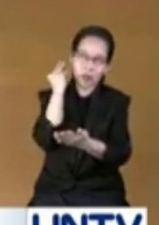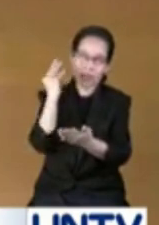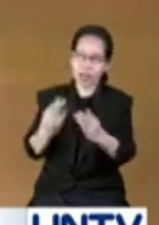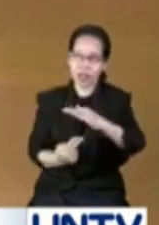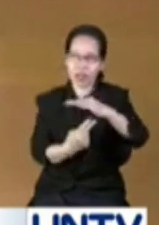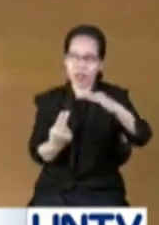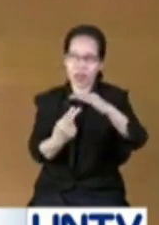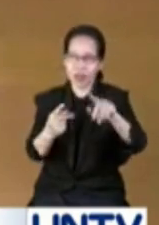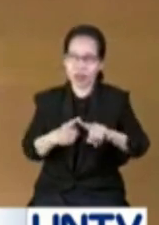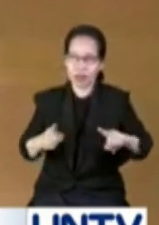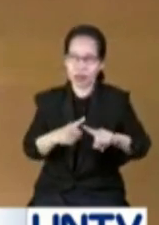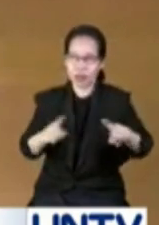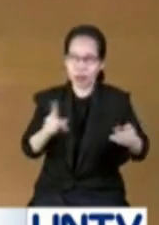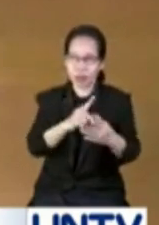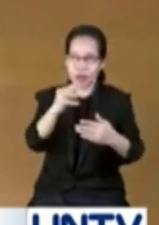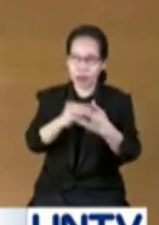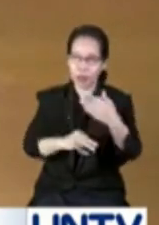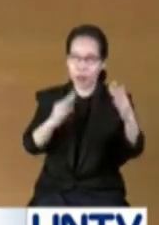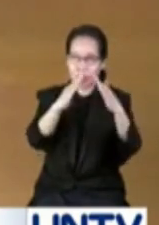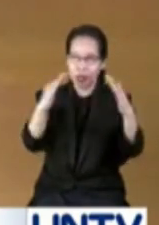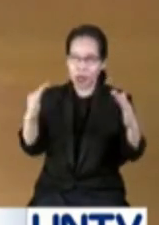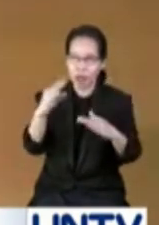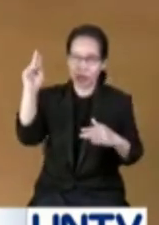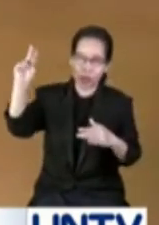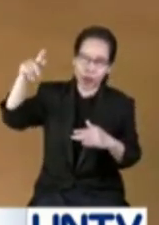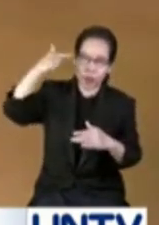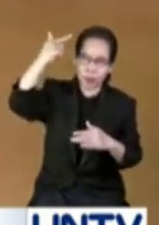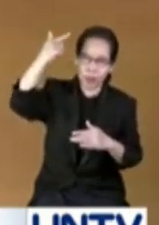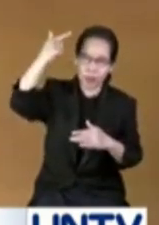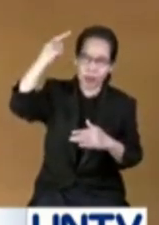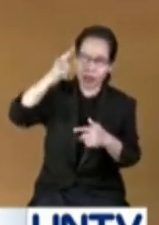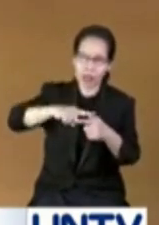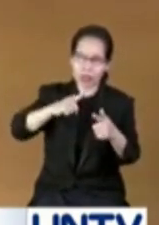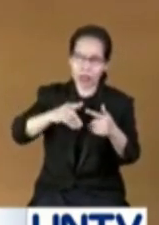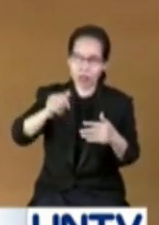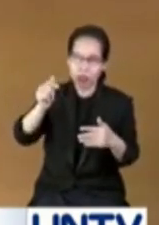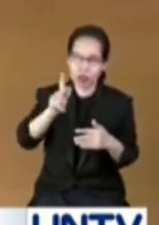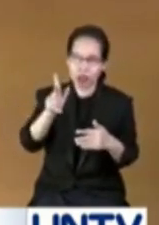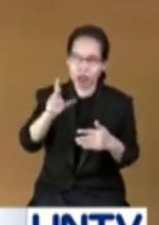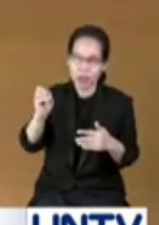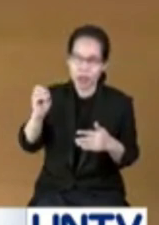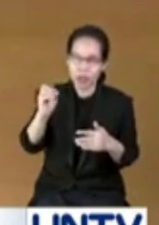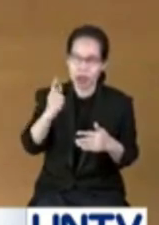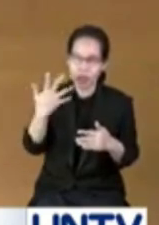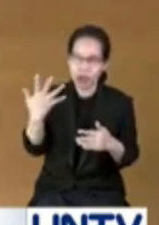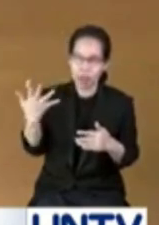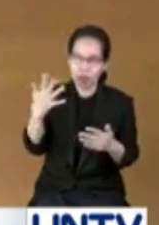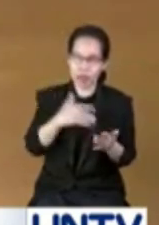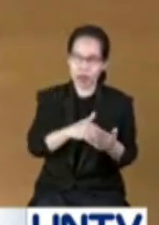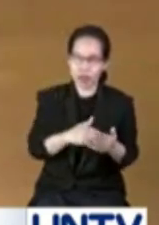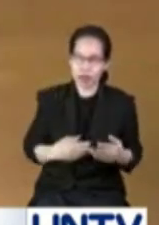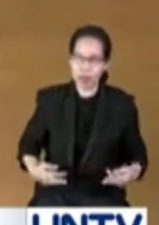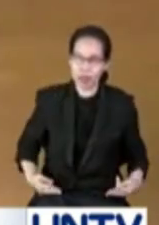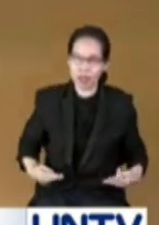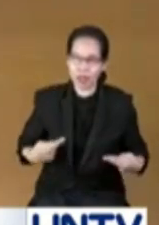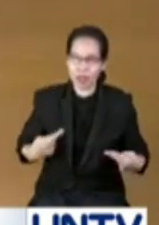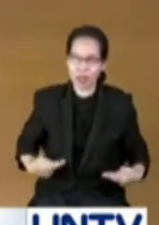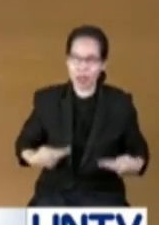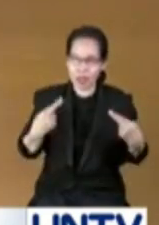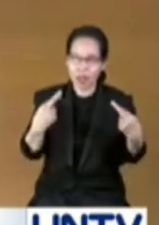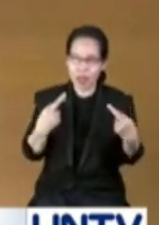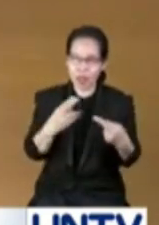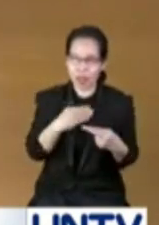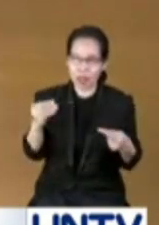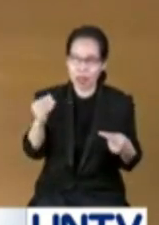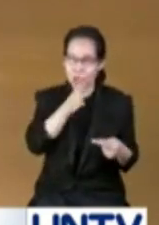mga programang pabahay ng pamahalaan. Mahigit 35,000 residential free patent at agricultural